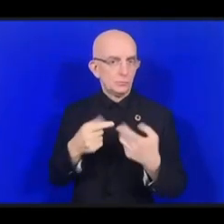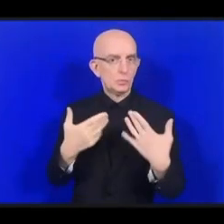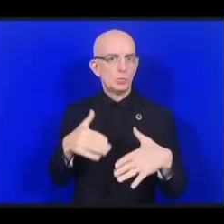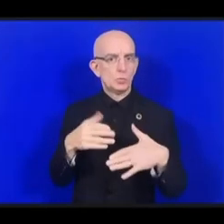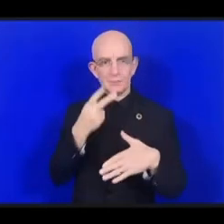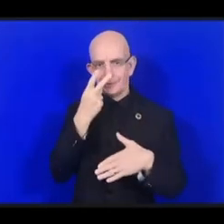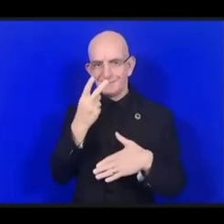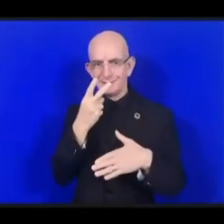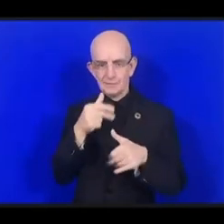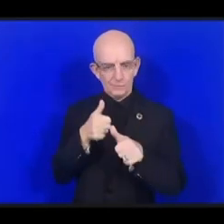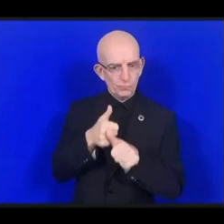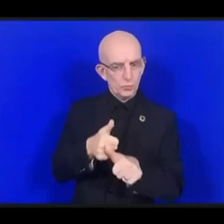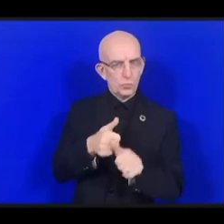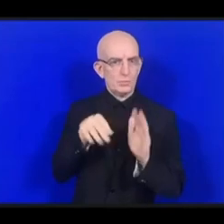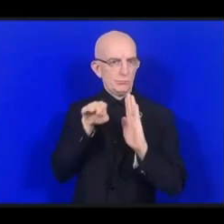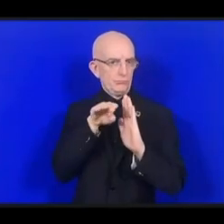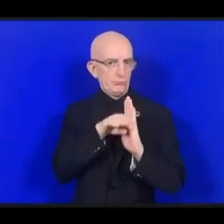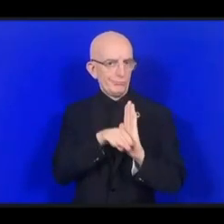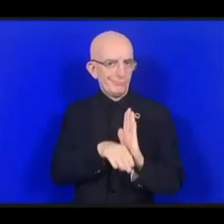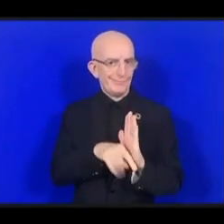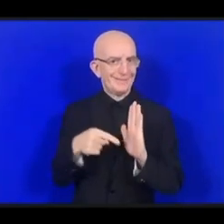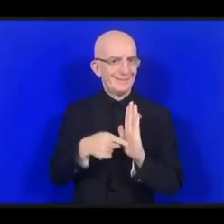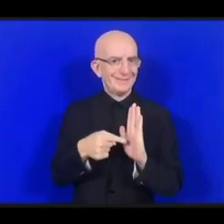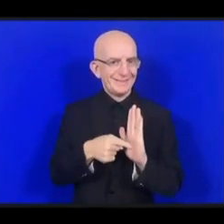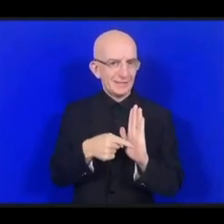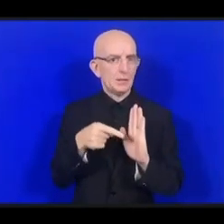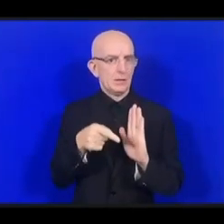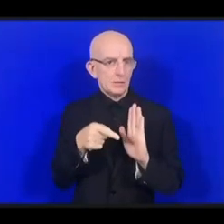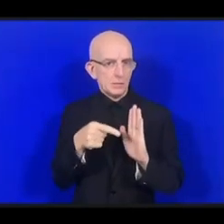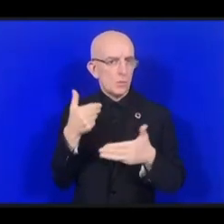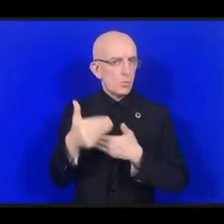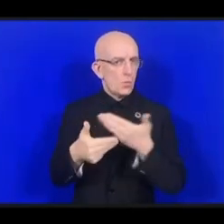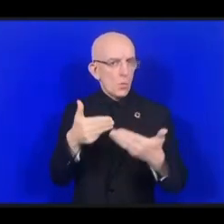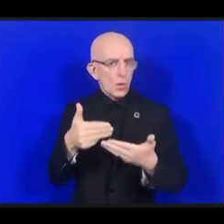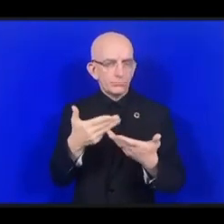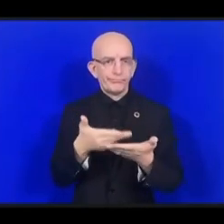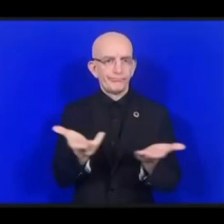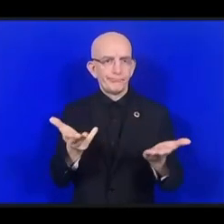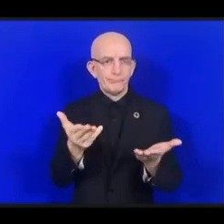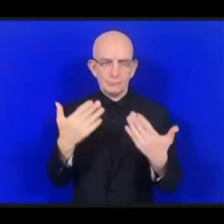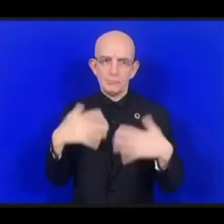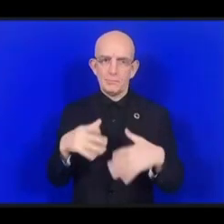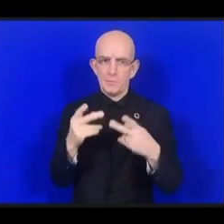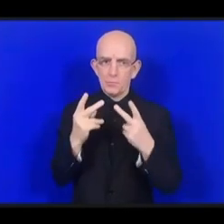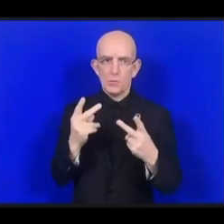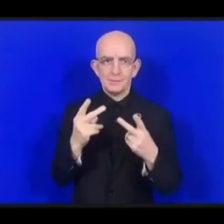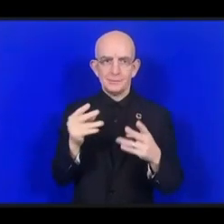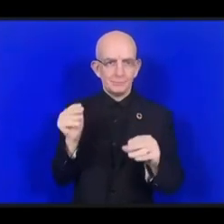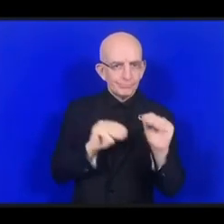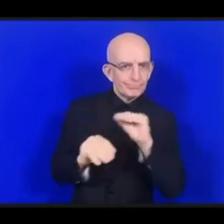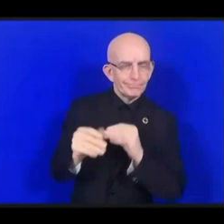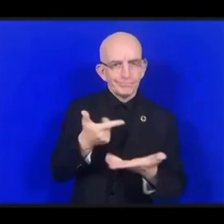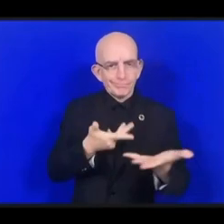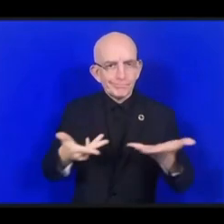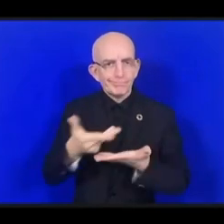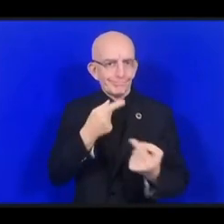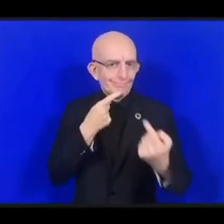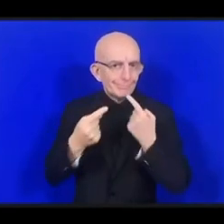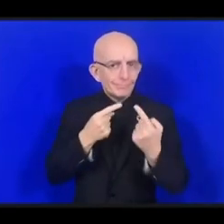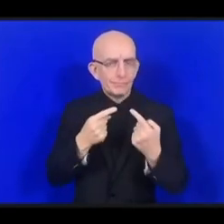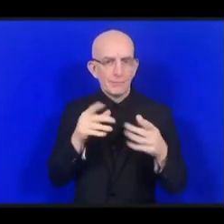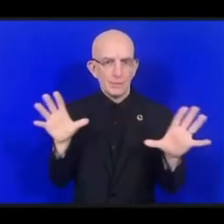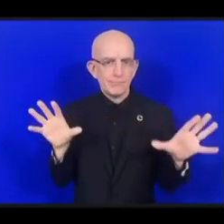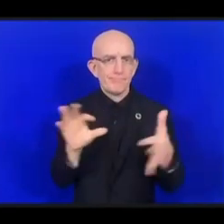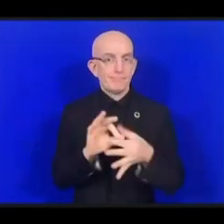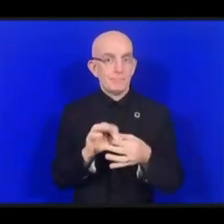ガイドラインそして指針というものができるということを期待いたしますこの取り組みは大変重要